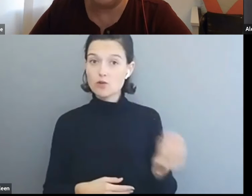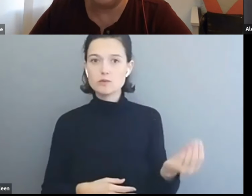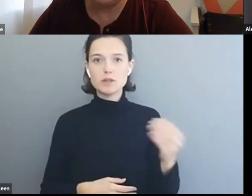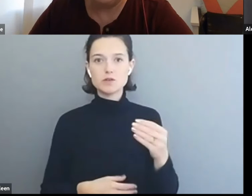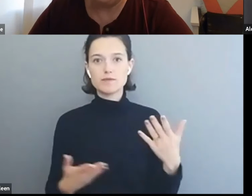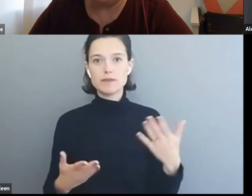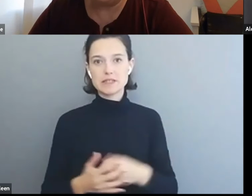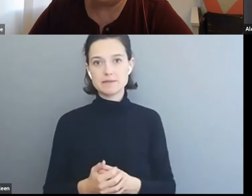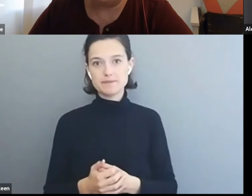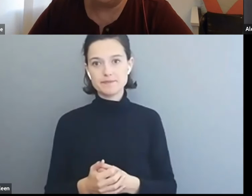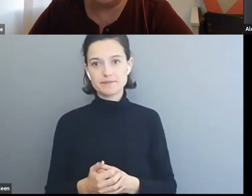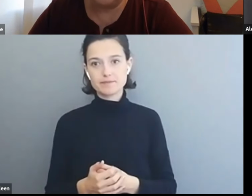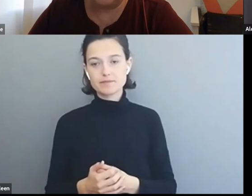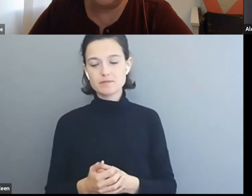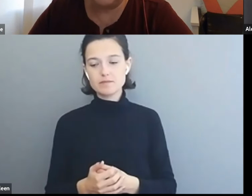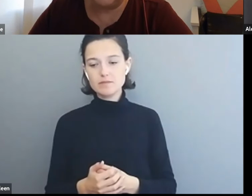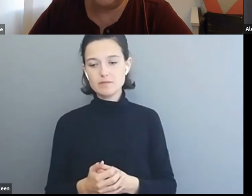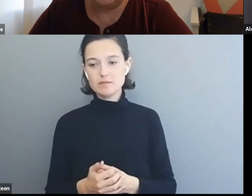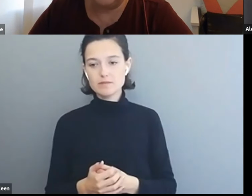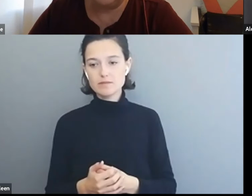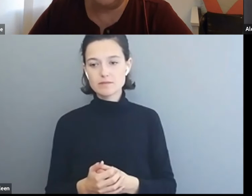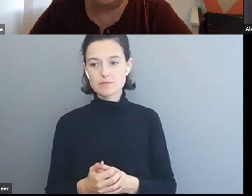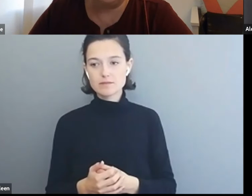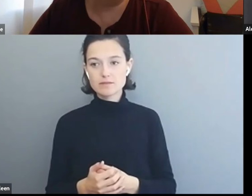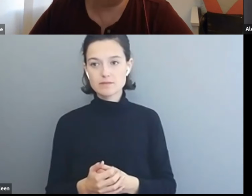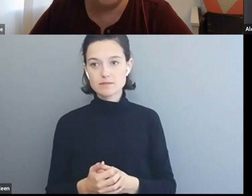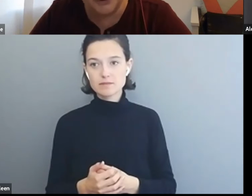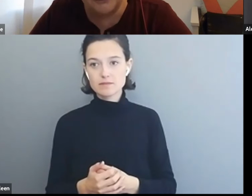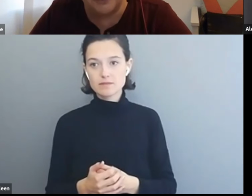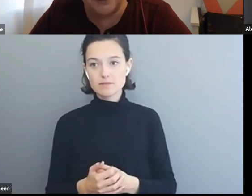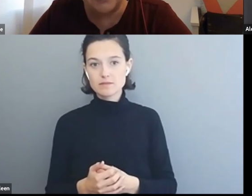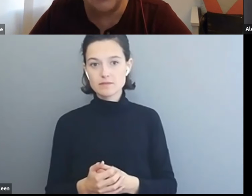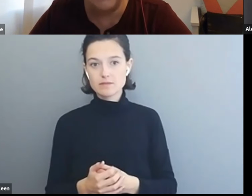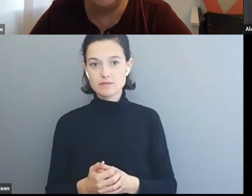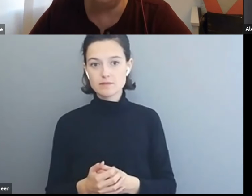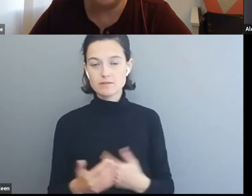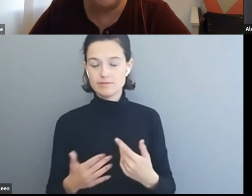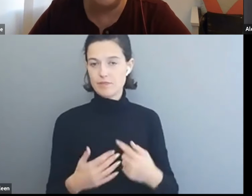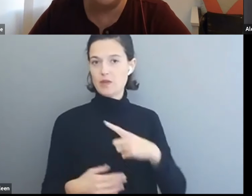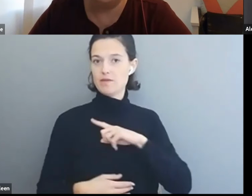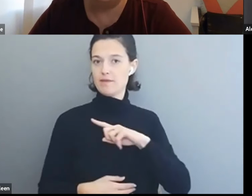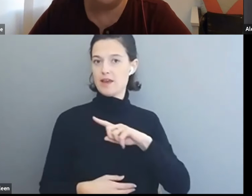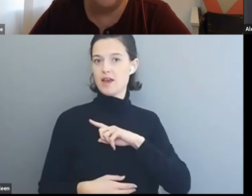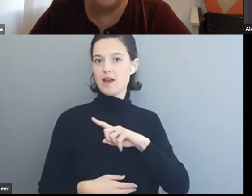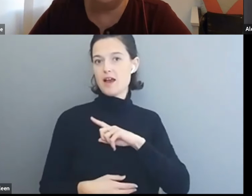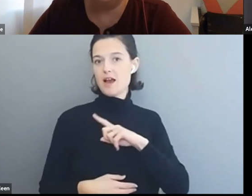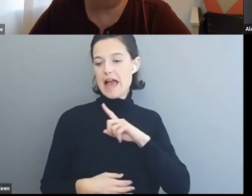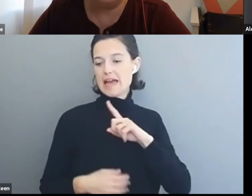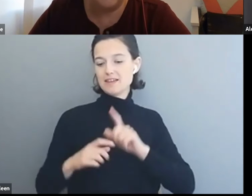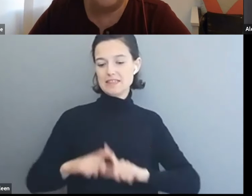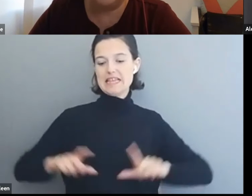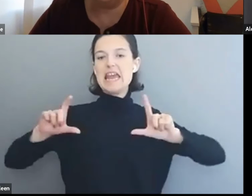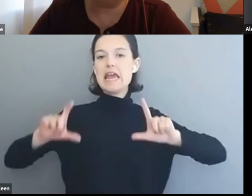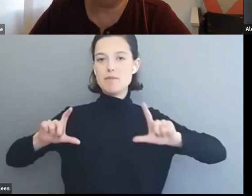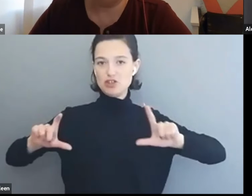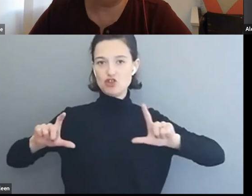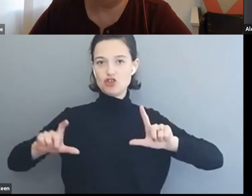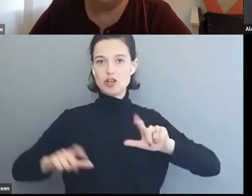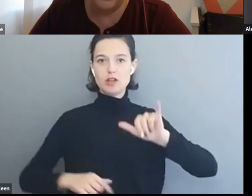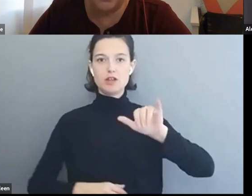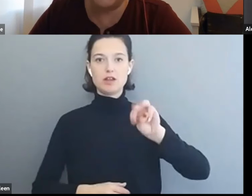Wirtschaftlichkeit bei, ist ein großes Potenzial der Barrierefreiheit, mein Image zu verbessern. Eben weil Kunden,